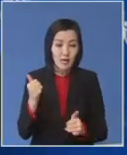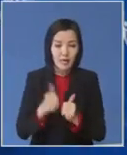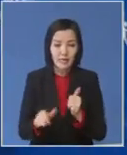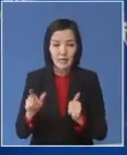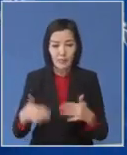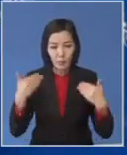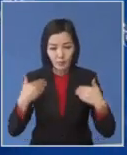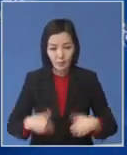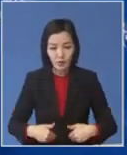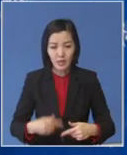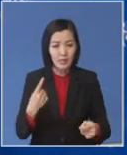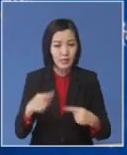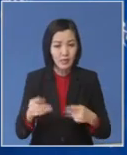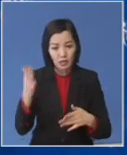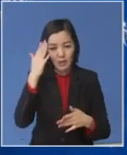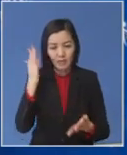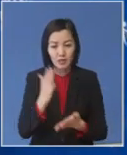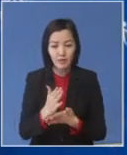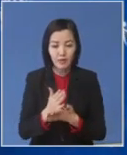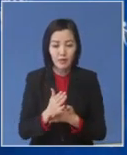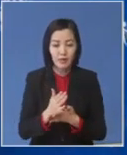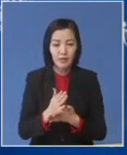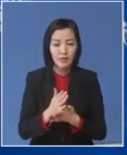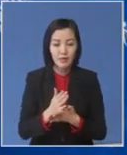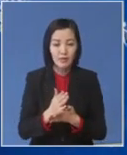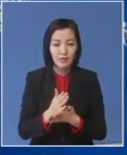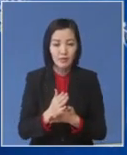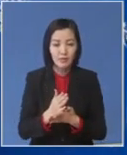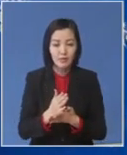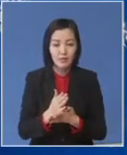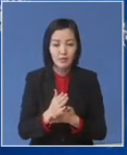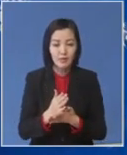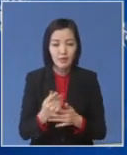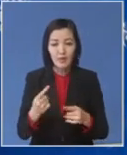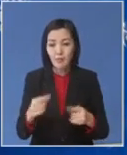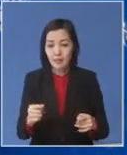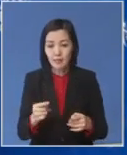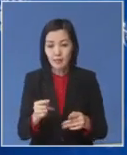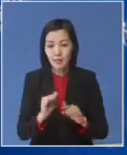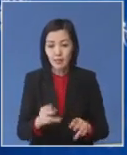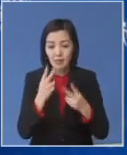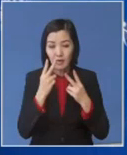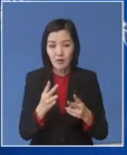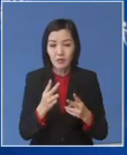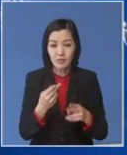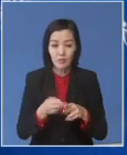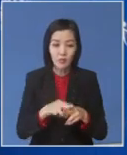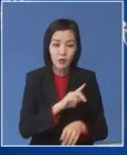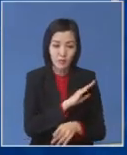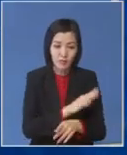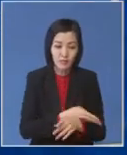бойында ерекше қабілеттері бар. Негізі қалған балалардың оқуларына қарасаң да 100-ден 200-ден тұлпардар